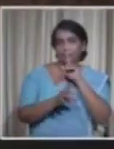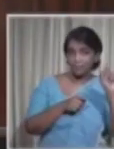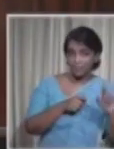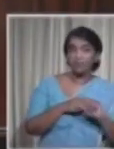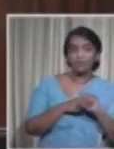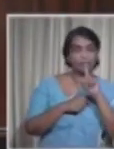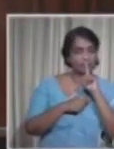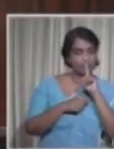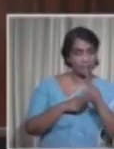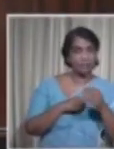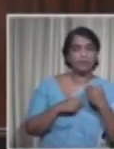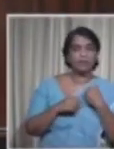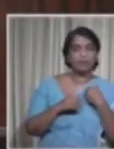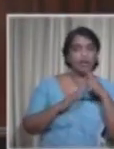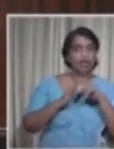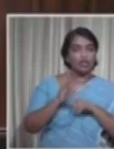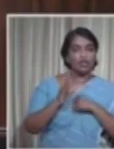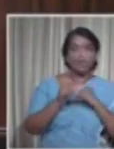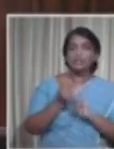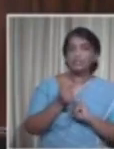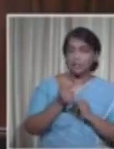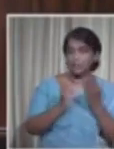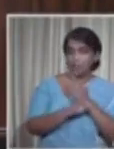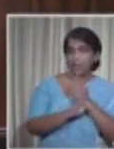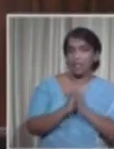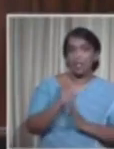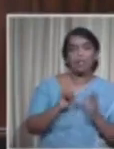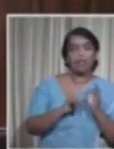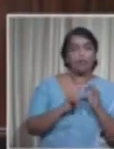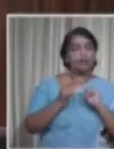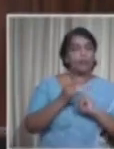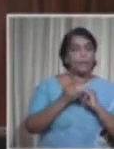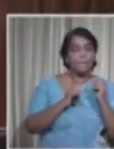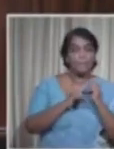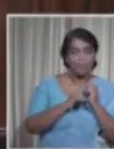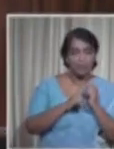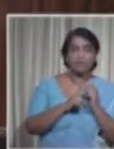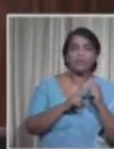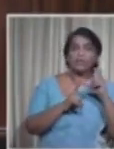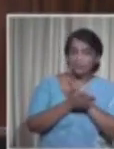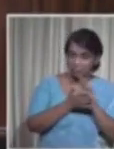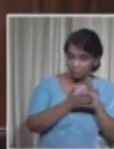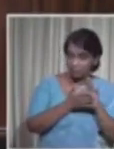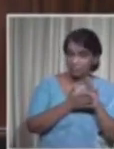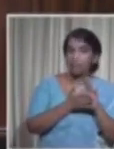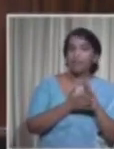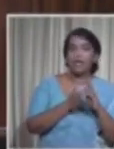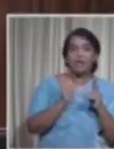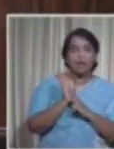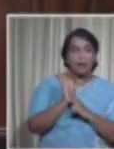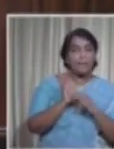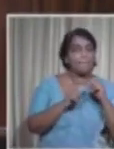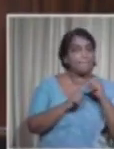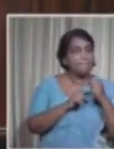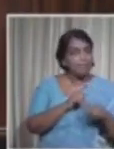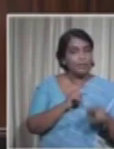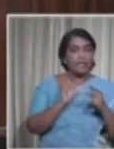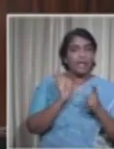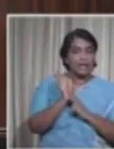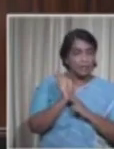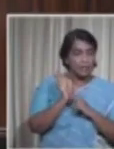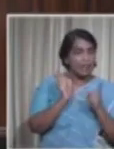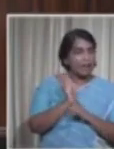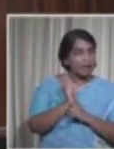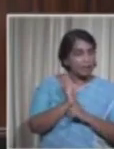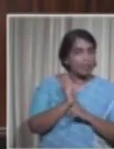බොහොම ස්තුතියි. මම ජෝන් සෙනෙවිරත්න හිටපු ඇමතිතුමා, සුසිල් ප්‍රේමජාන්ත මන්ත්‍රීතුමා, චන්ද්‍රිමි විරක්කුඩි මන්ත්‍රීතුමා, නලින් ප්‍රනාන්දු මන්ත්‍රීතුමා, නිමල් ලංස